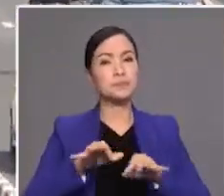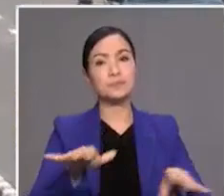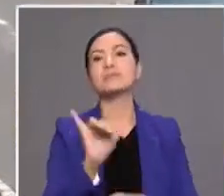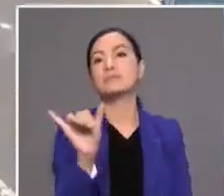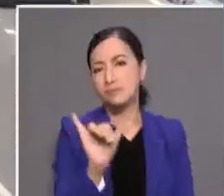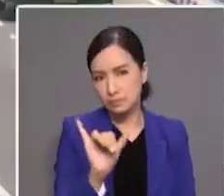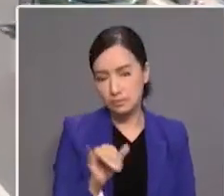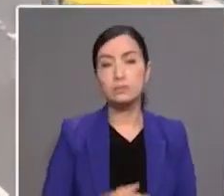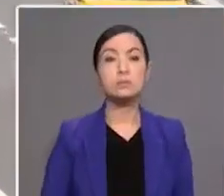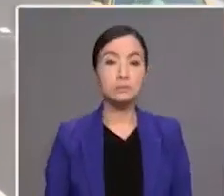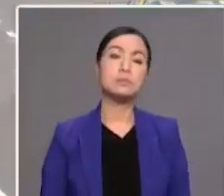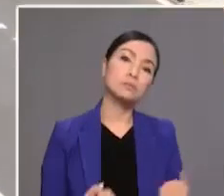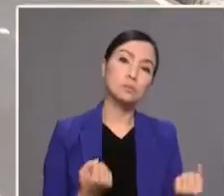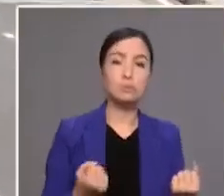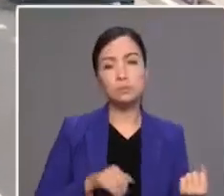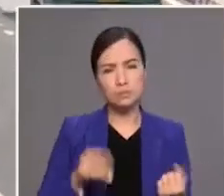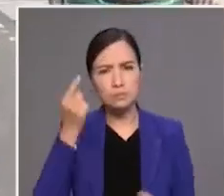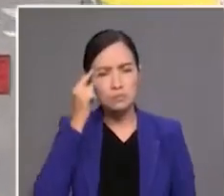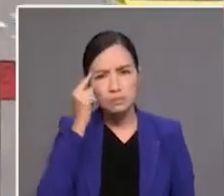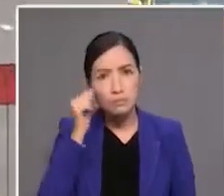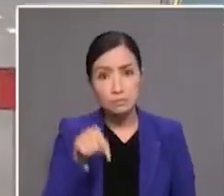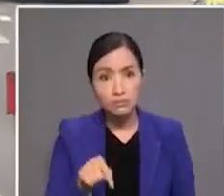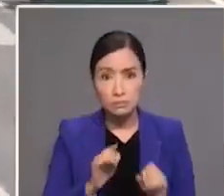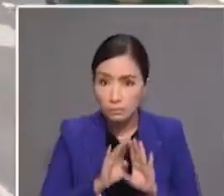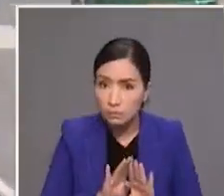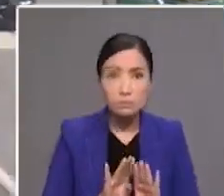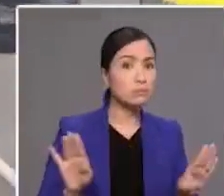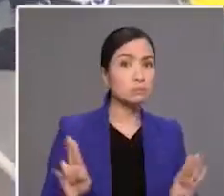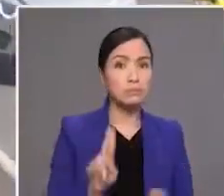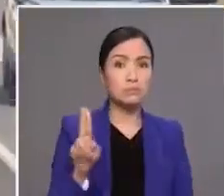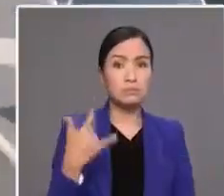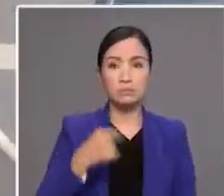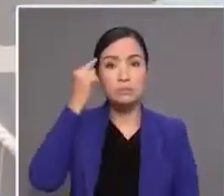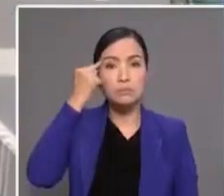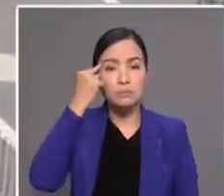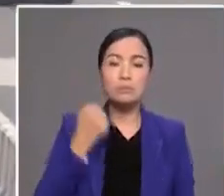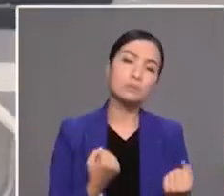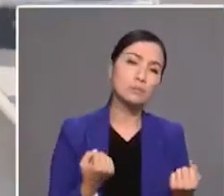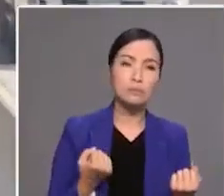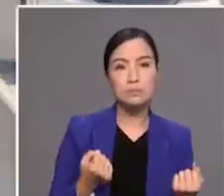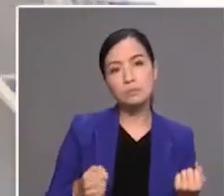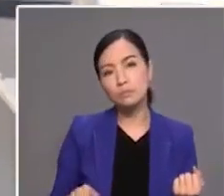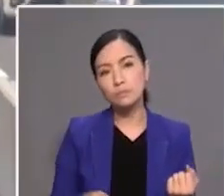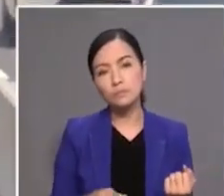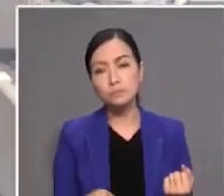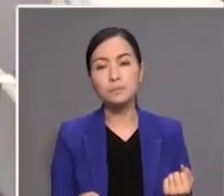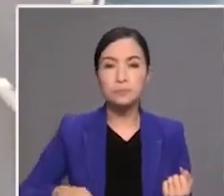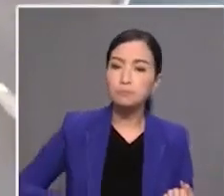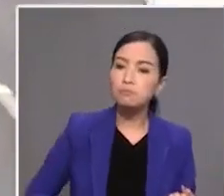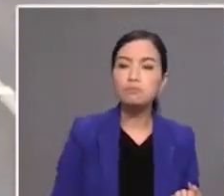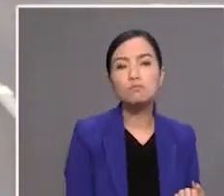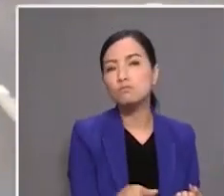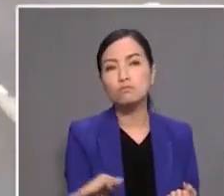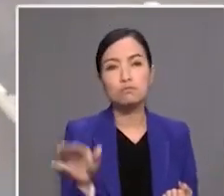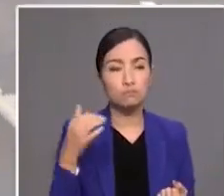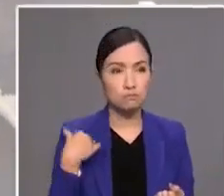าชนนะคะที่สัญจรไปมายังไม่ทราบค่ะว่ามีการเปิดใช้อุโมงค์แห่งนี้แล้วซึ่งผู้ที่ขับขี่บางรายนะคะได้เลี้ยวรถอย่างกระทัน